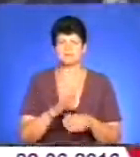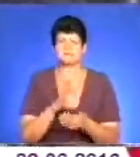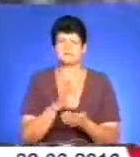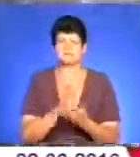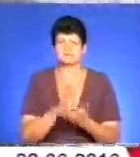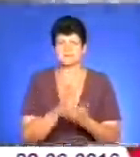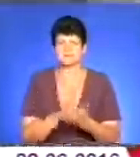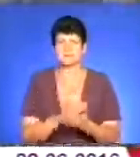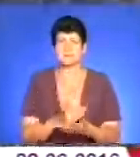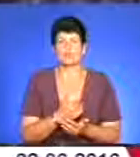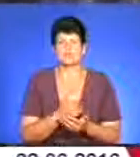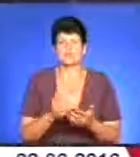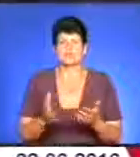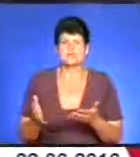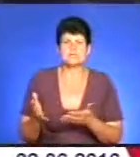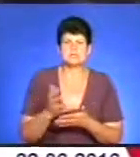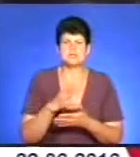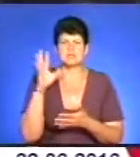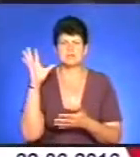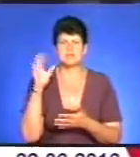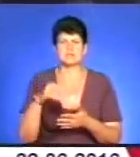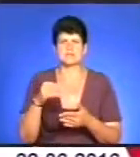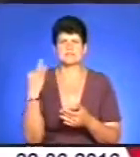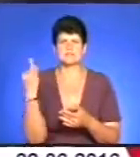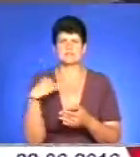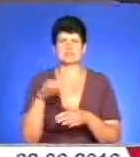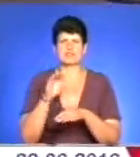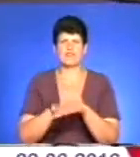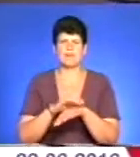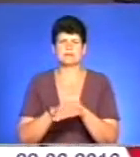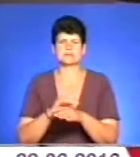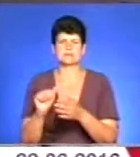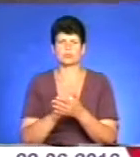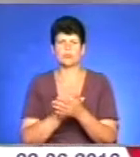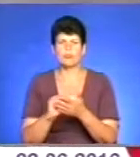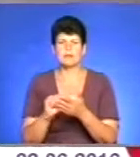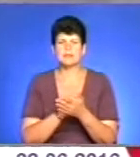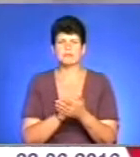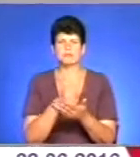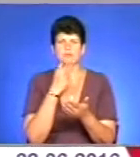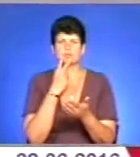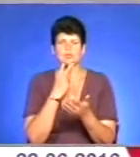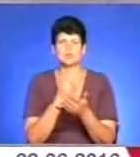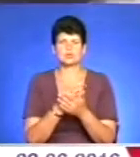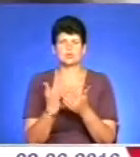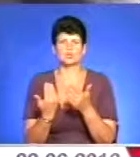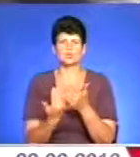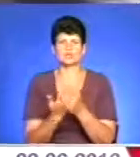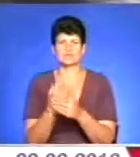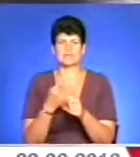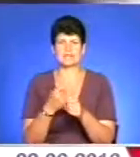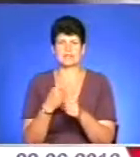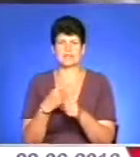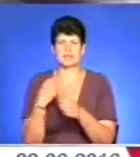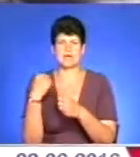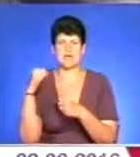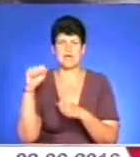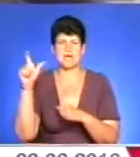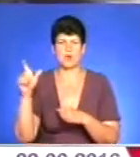хочеться зібрати усі спогади, історичні факти, документи, які відкривають для нас нові імена героїв,